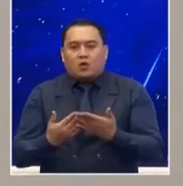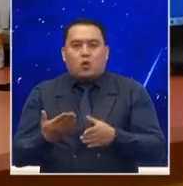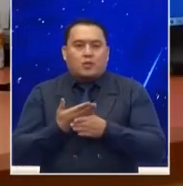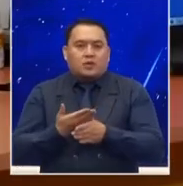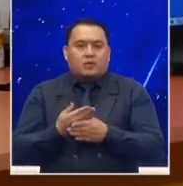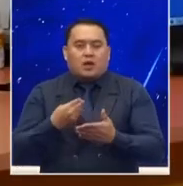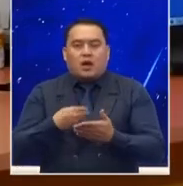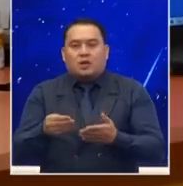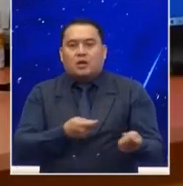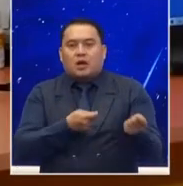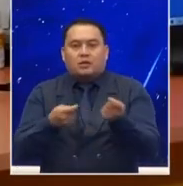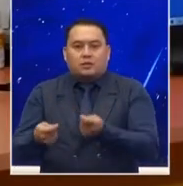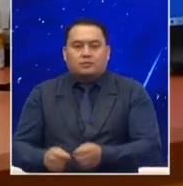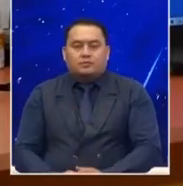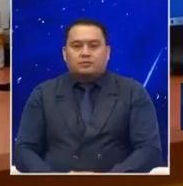алынған. Бізге